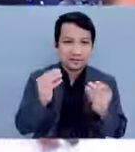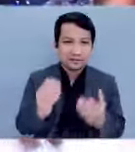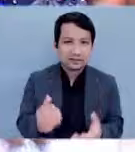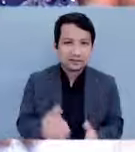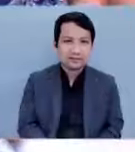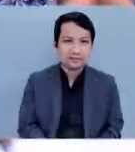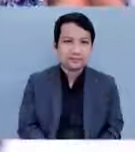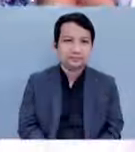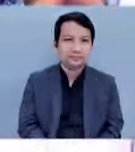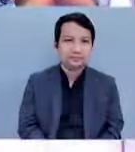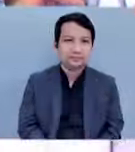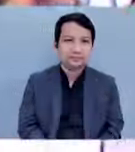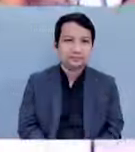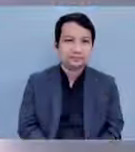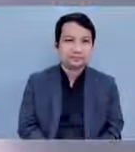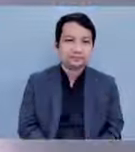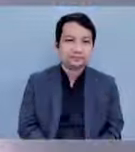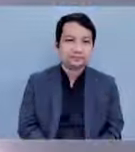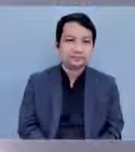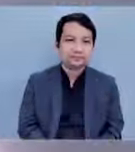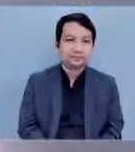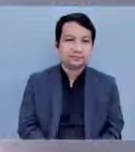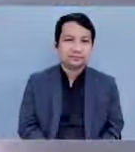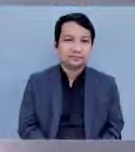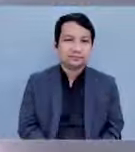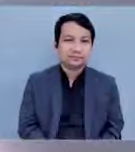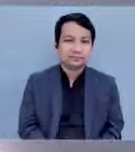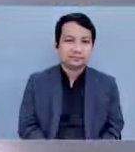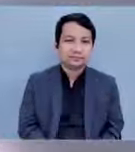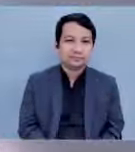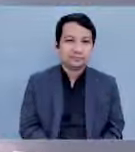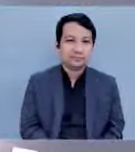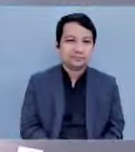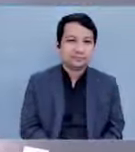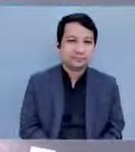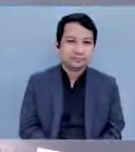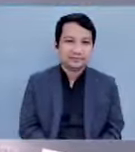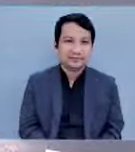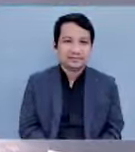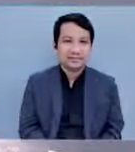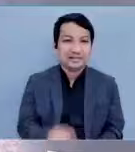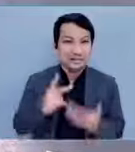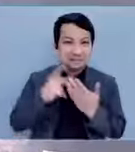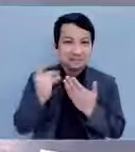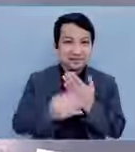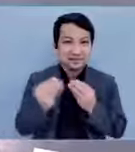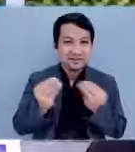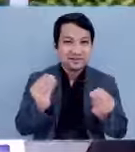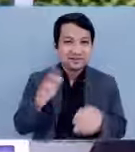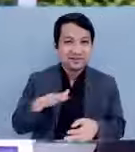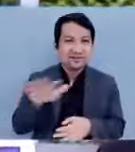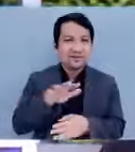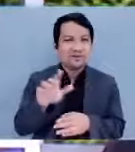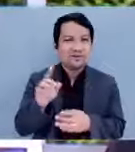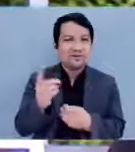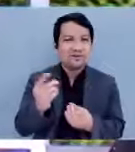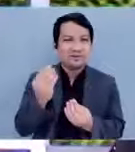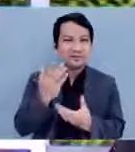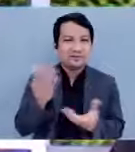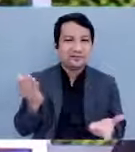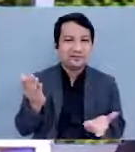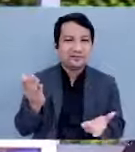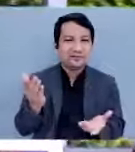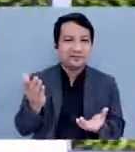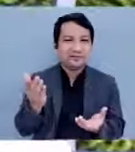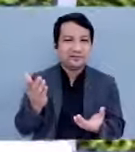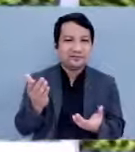Si... Ay, ikaw! CJ! Ikaw din pala ang performer. Performer, project manager, lahat na. Ano pa? Ako din po ang head choreographer.